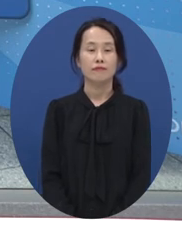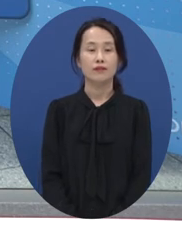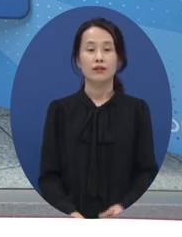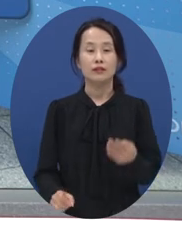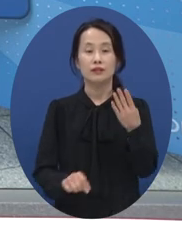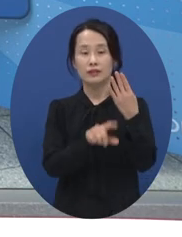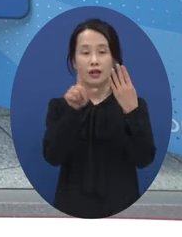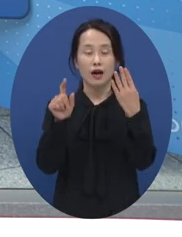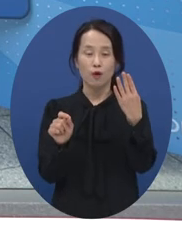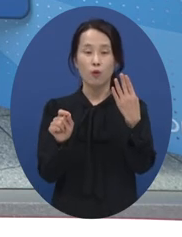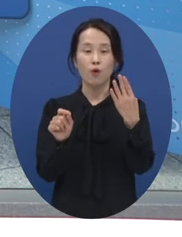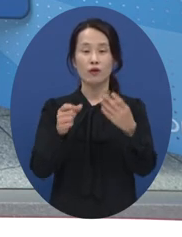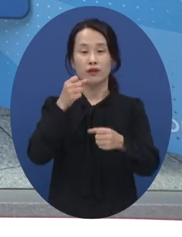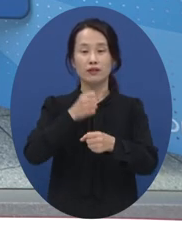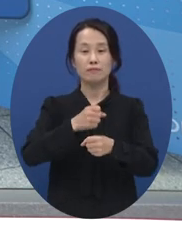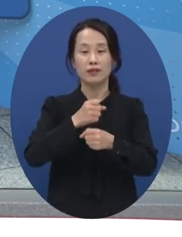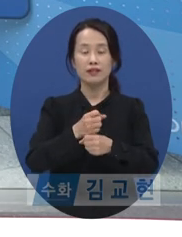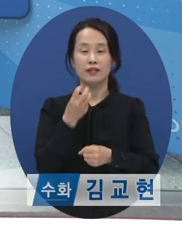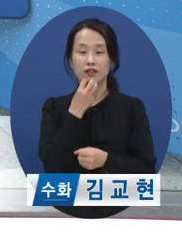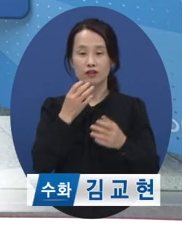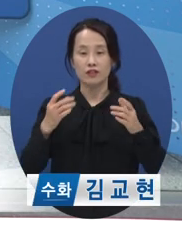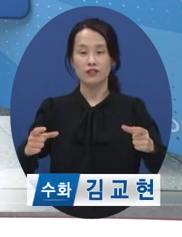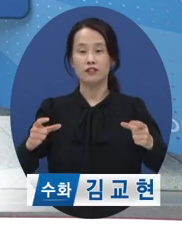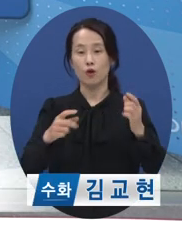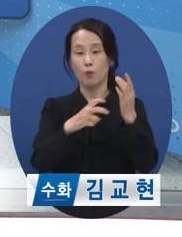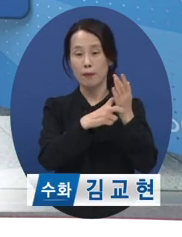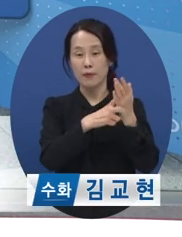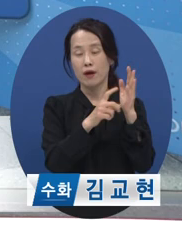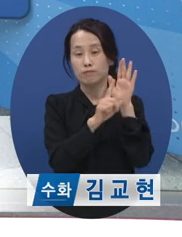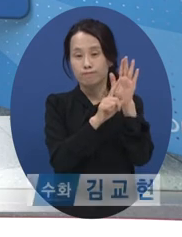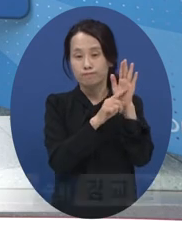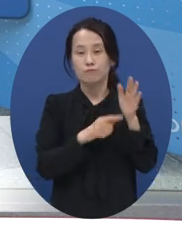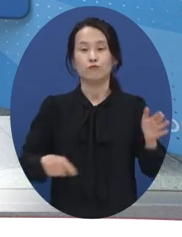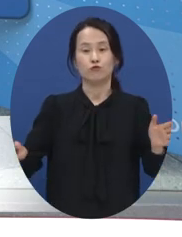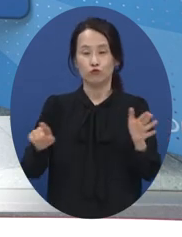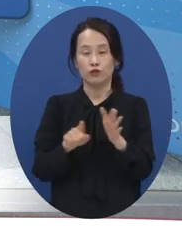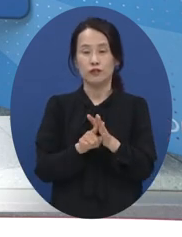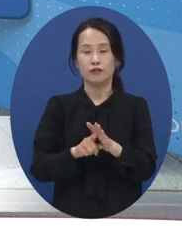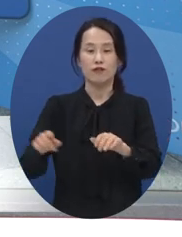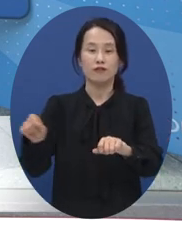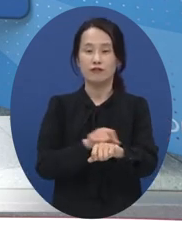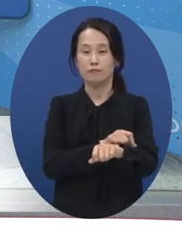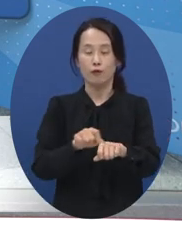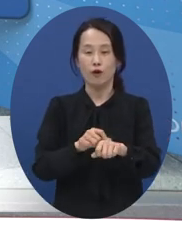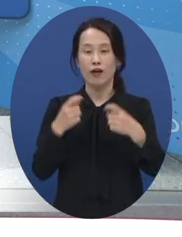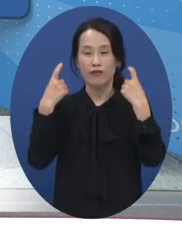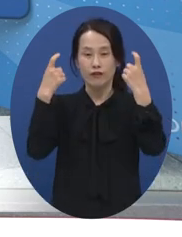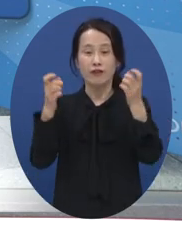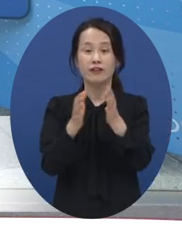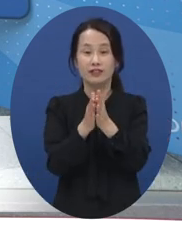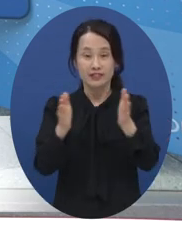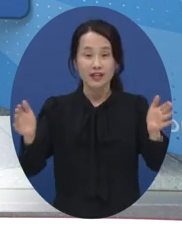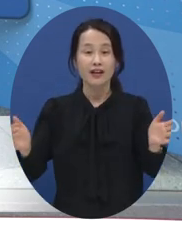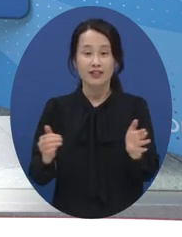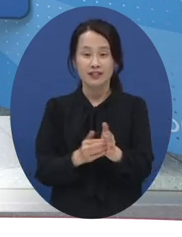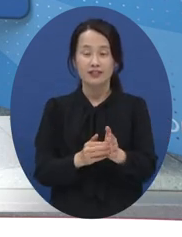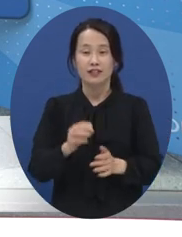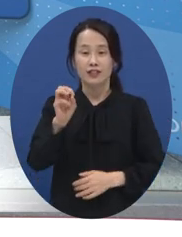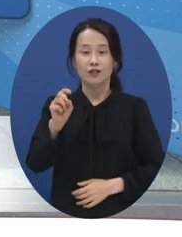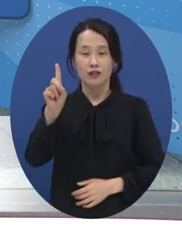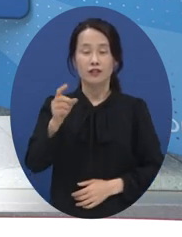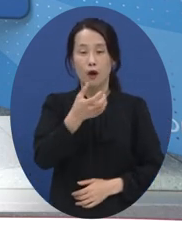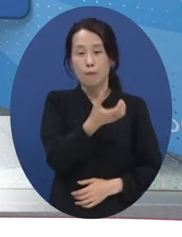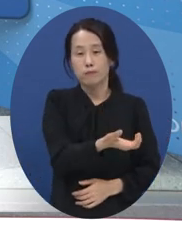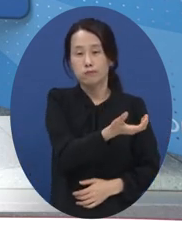지난 4월에 본격적으로 발행한 경기 지역 화폐를 홍보하고자 경기도가 특별한 여정을 시작했습니다. 31개